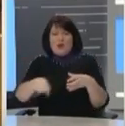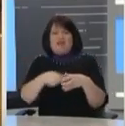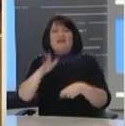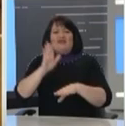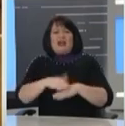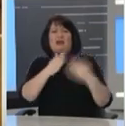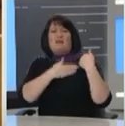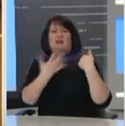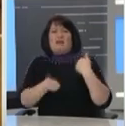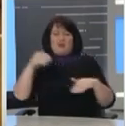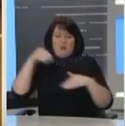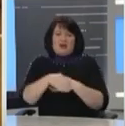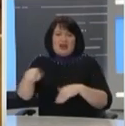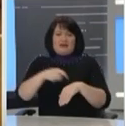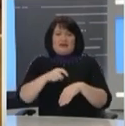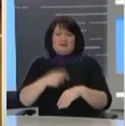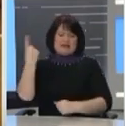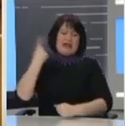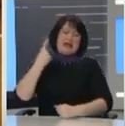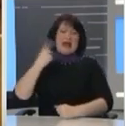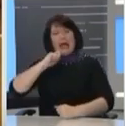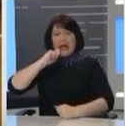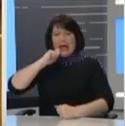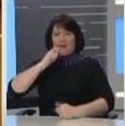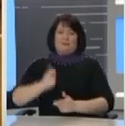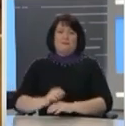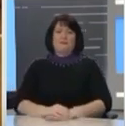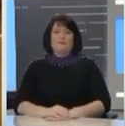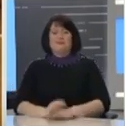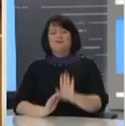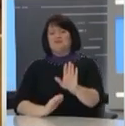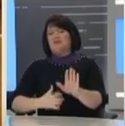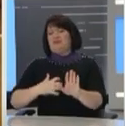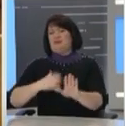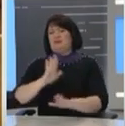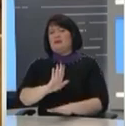χρεοκοπία της χώρας και τώρα μας κουνάνε το δάχτυλο. Αλλά μην ενοχλείστε,